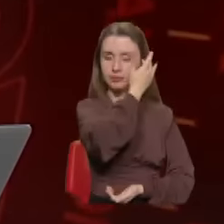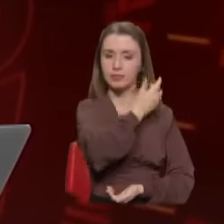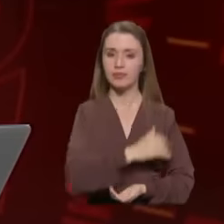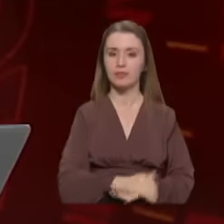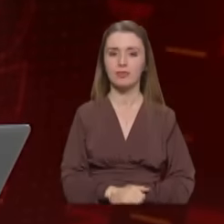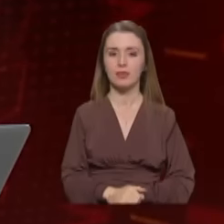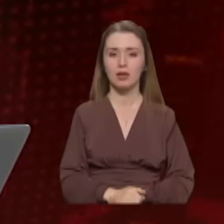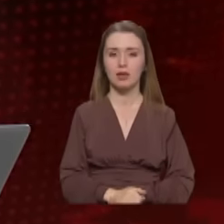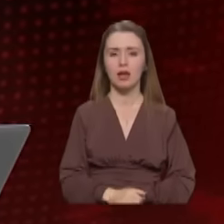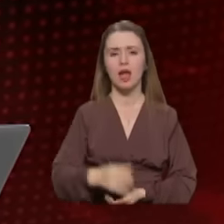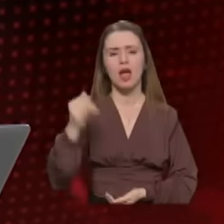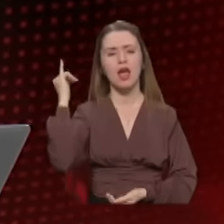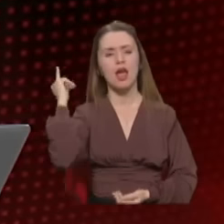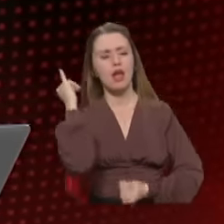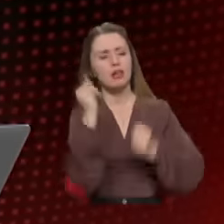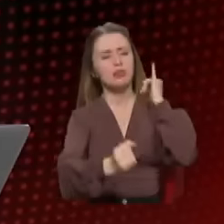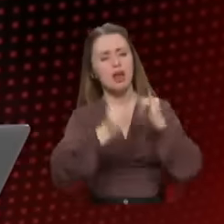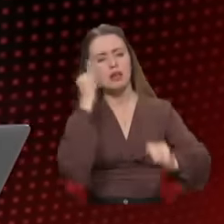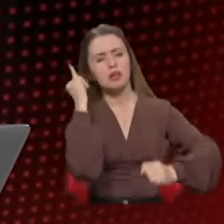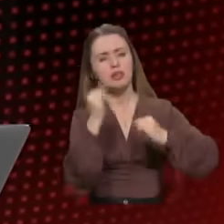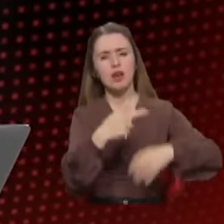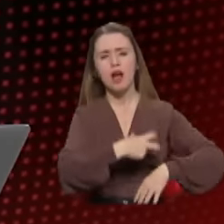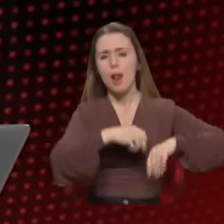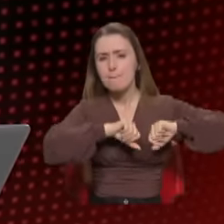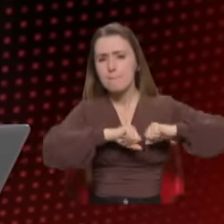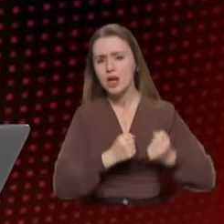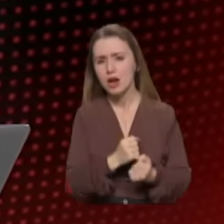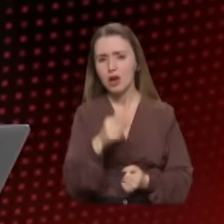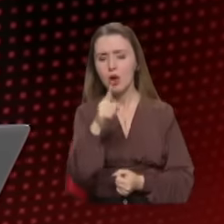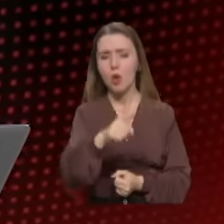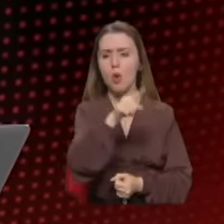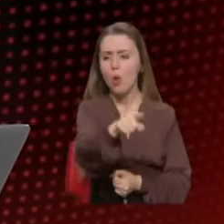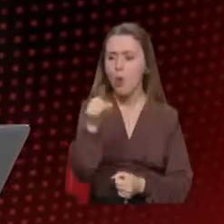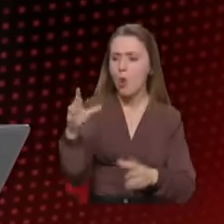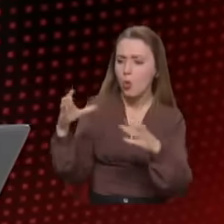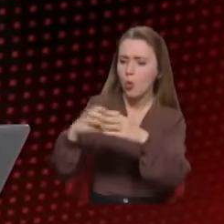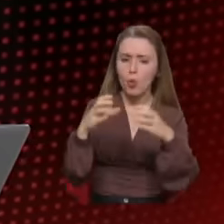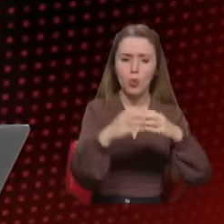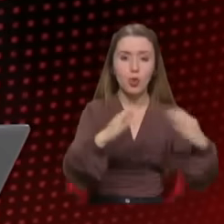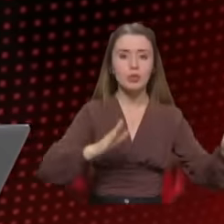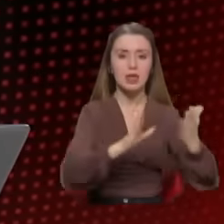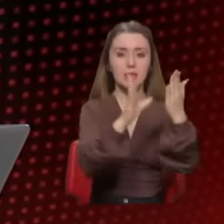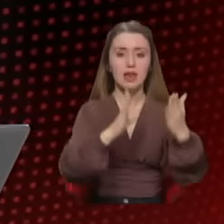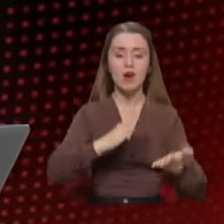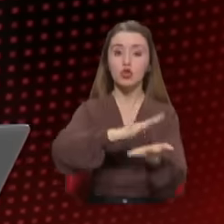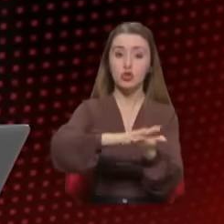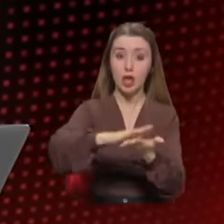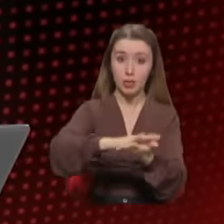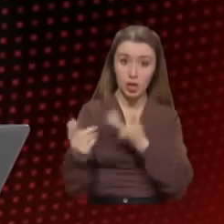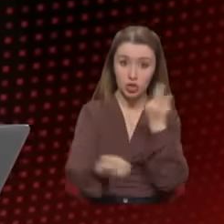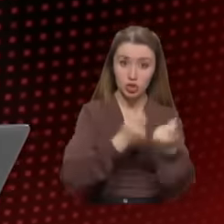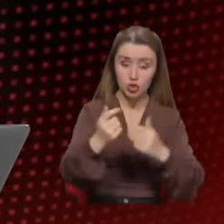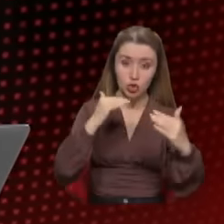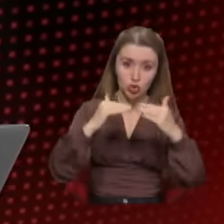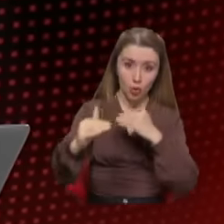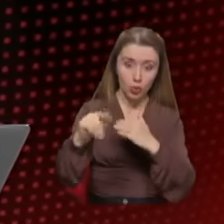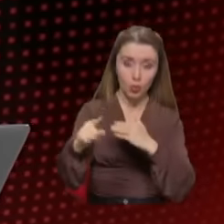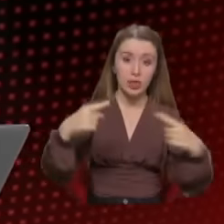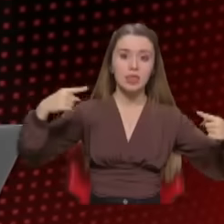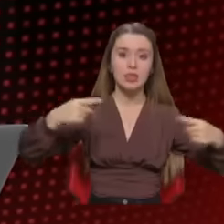O kadar eleştiri, o kadar kırılan kalp, birçok kesimden tepki ve bir düzeltme arayışı varken toplumda